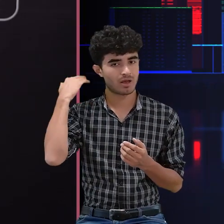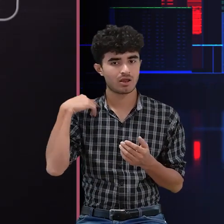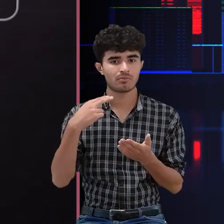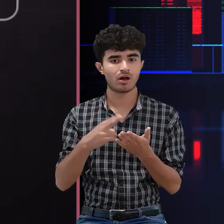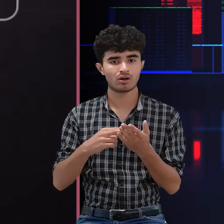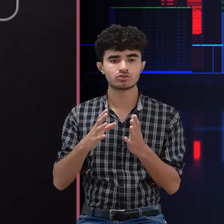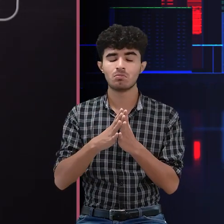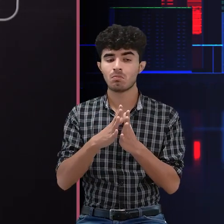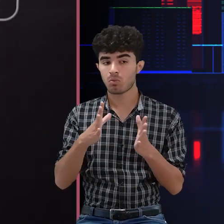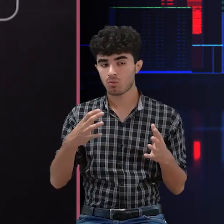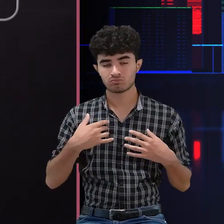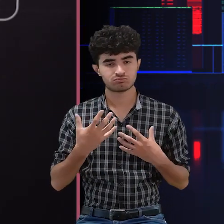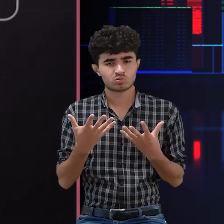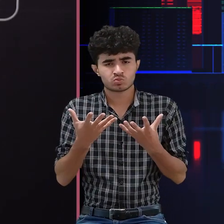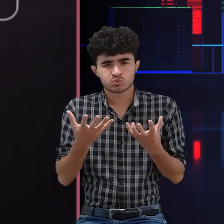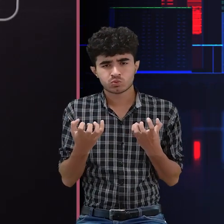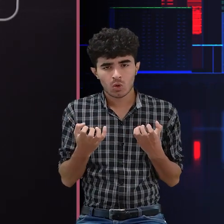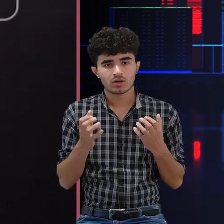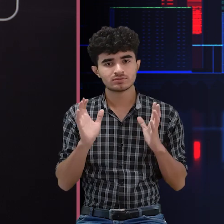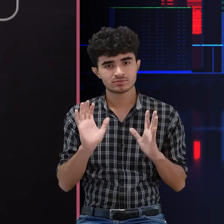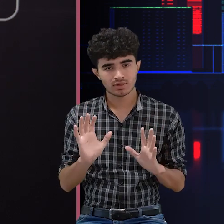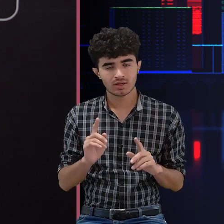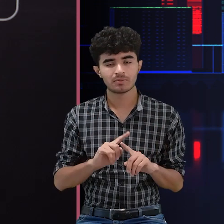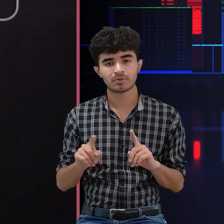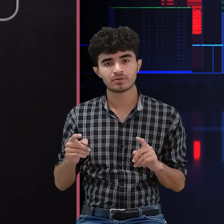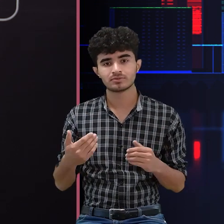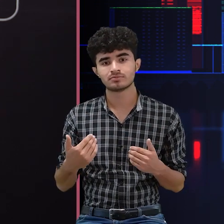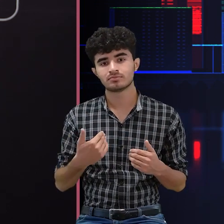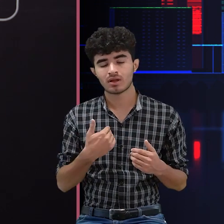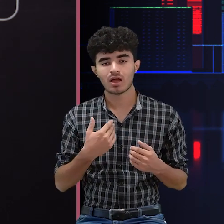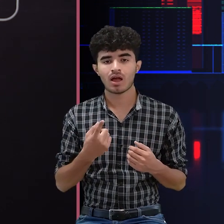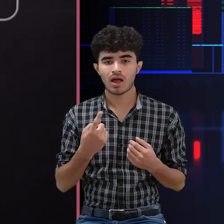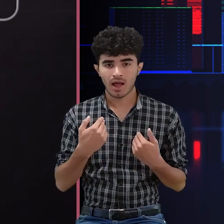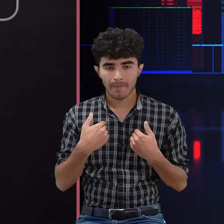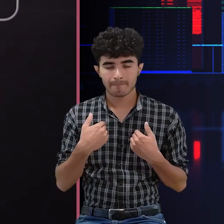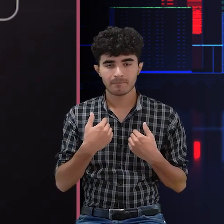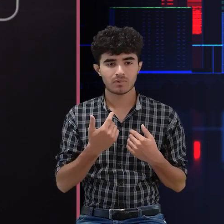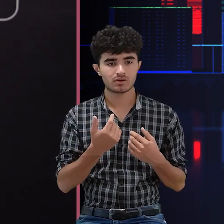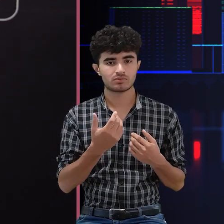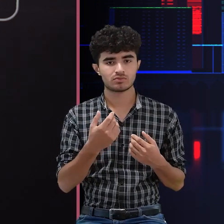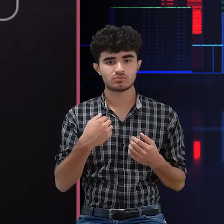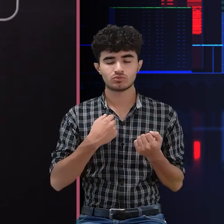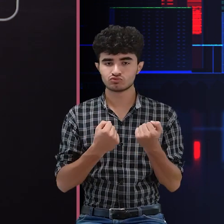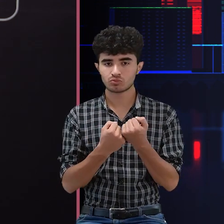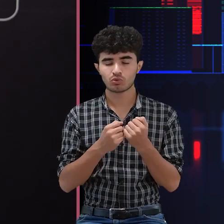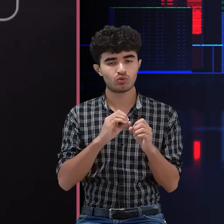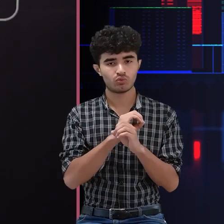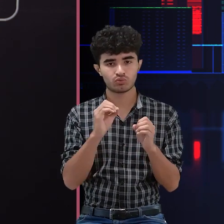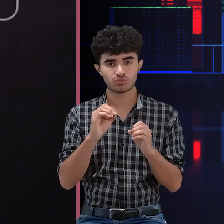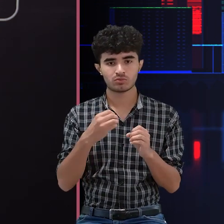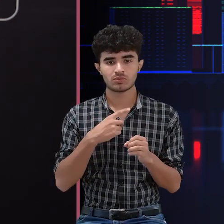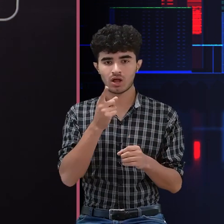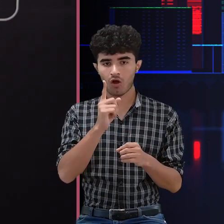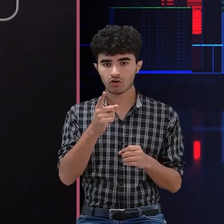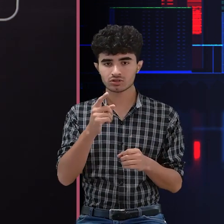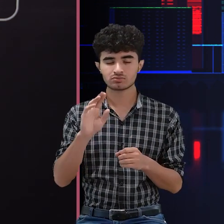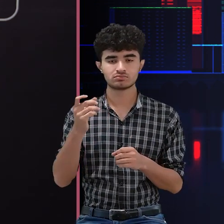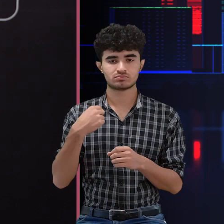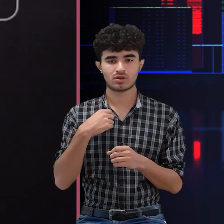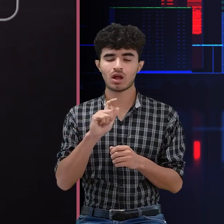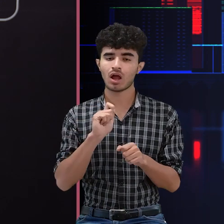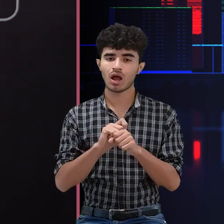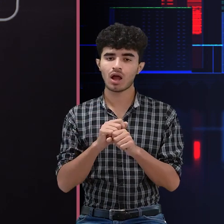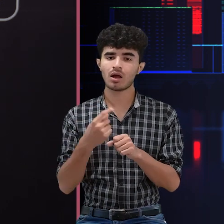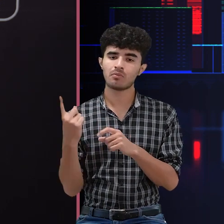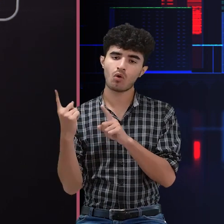لیے بہت دلچسپ ایک ایکسپیرئنس تھی، کیونکہ بہت ساری چیزیں جو میں کرنا چاہتی تھی پہلے، اس سے پہلے